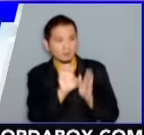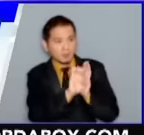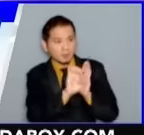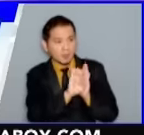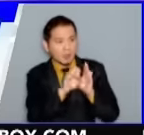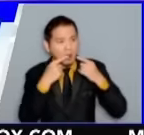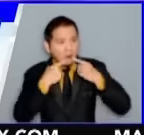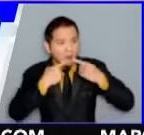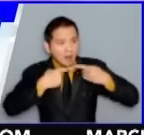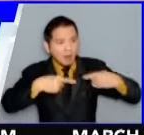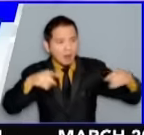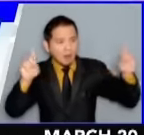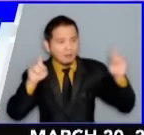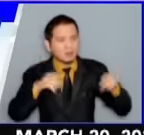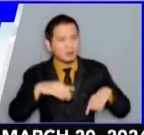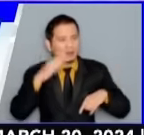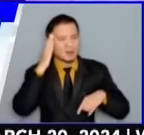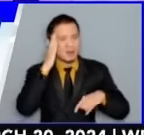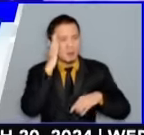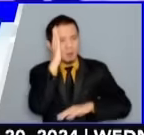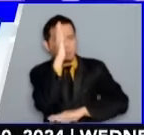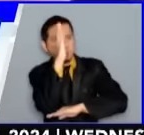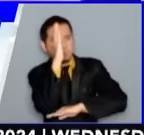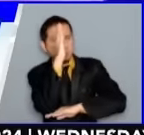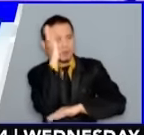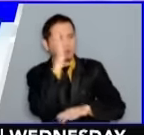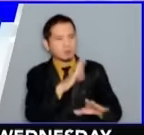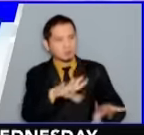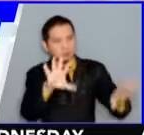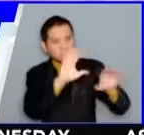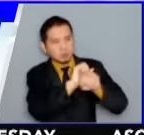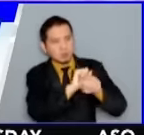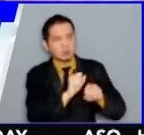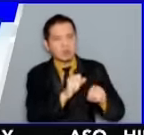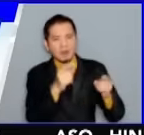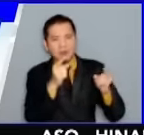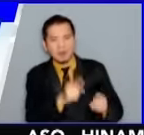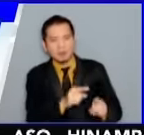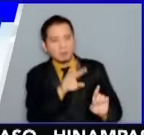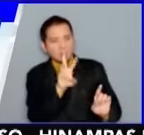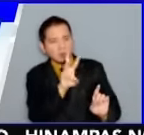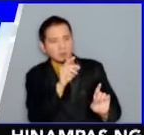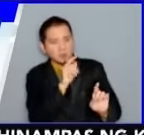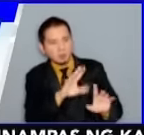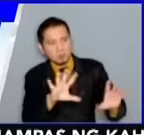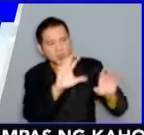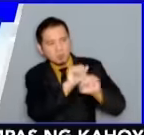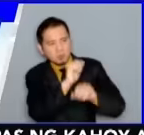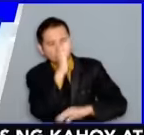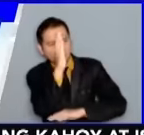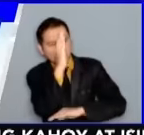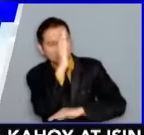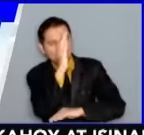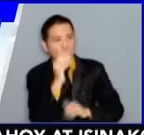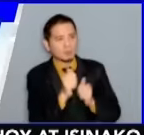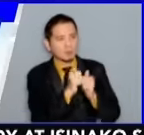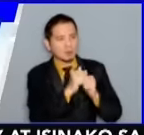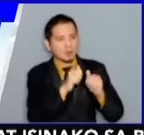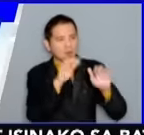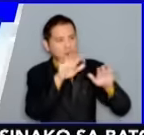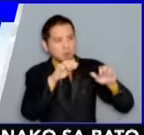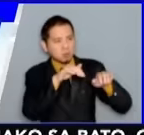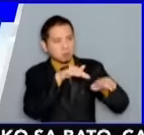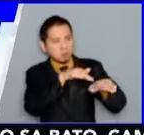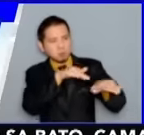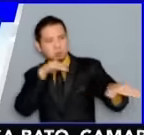usually happens, pag Miyerkules Santo, ayan na, mas mapapaaga pa ho siguro. Oo, yung kaya, pagbigat ng traffic. Tama ka, Ivan, dire-diretso